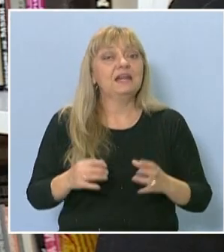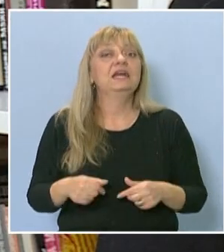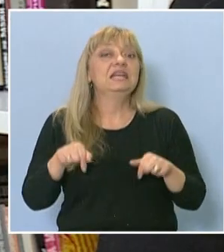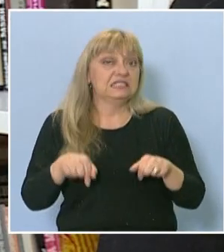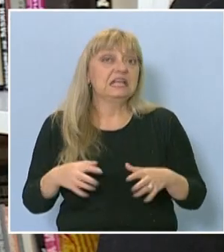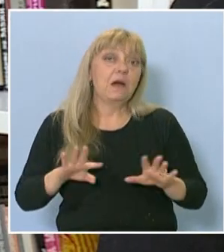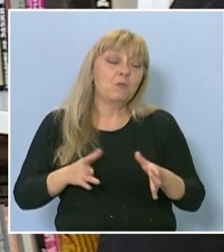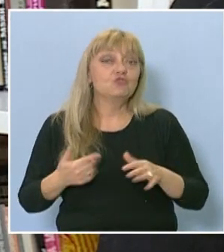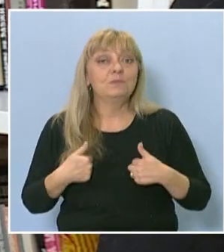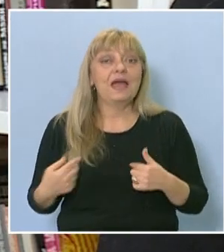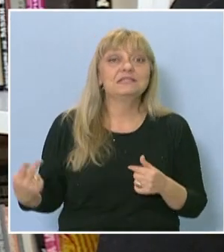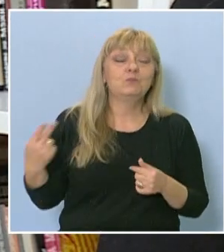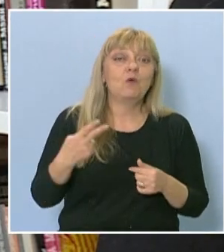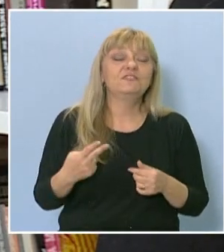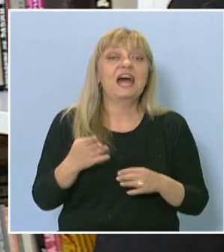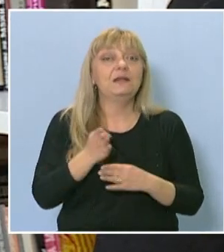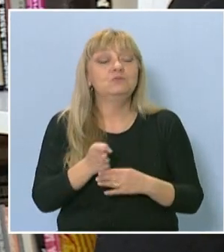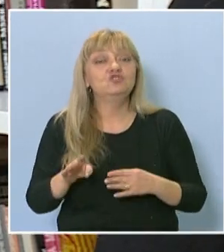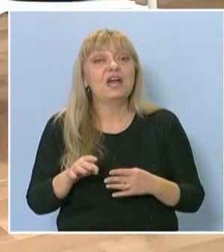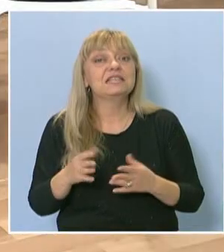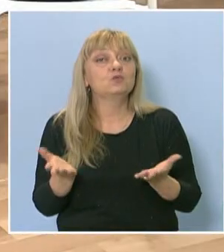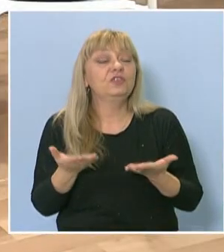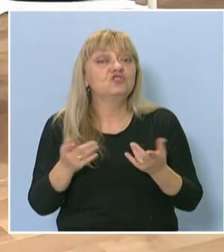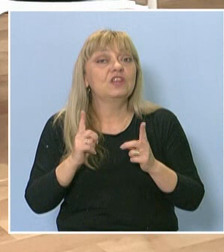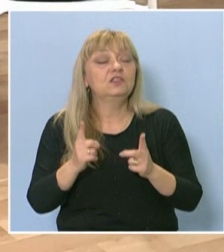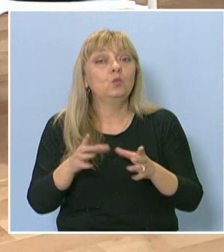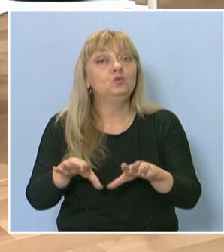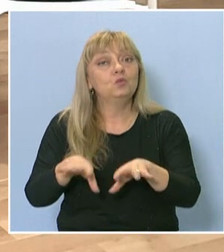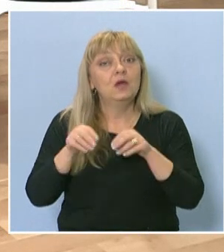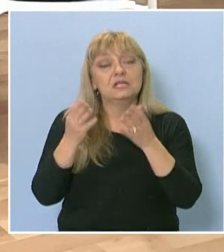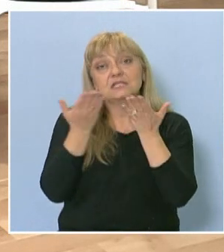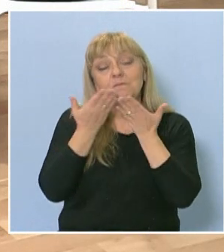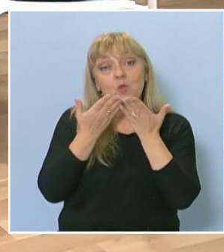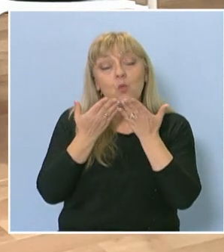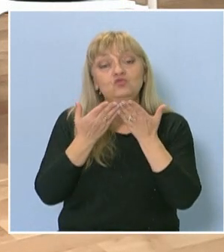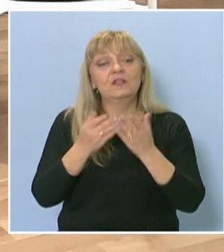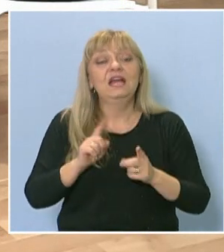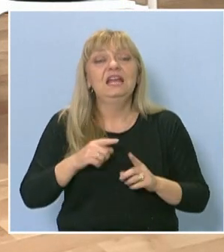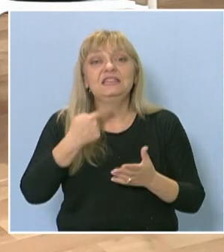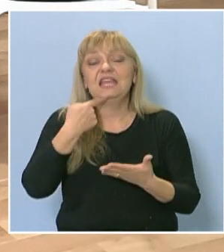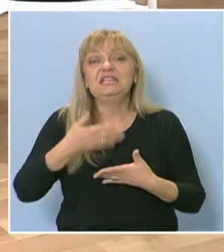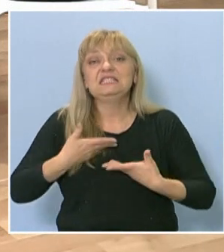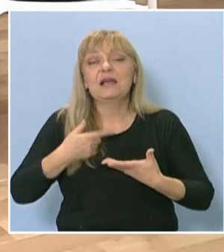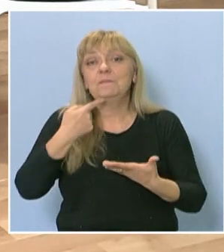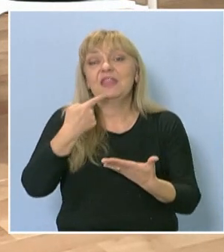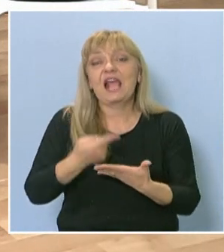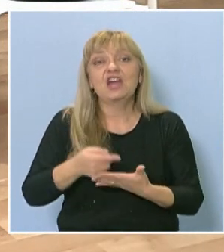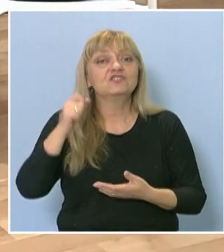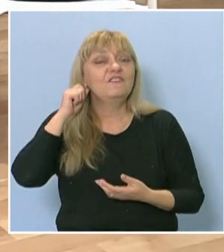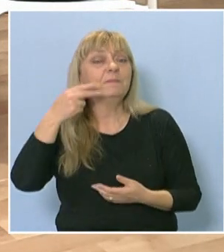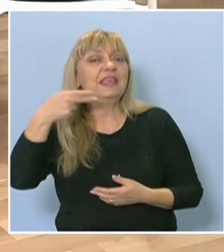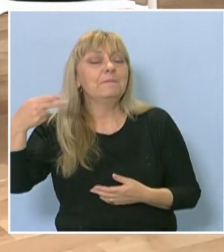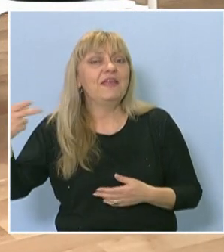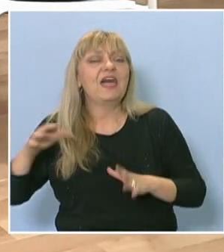сега част от нещата, които съм чула и усвоила. Не искам да използвам имена, тъй като всички учители наистина много така